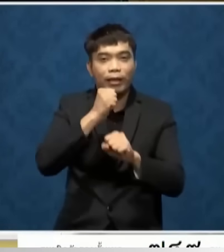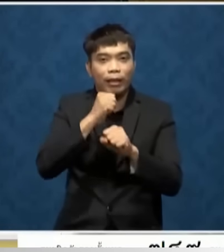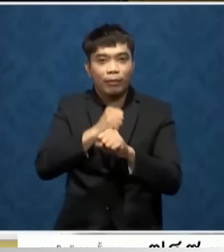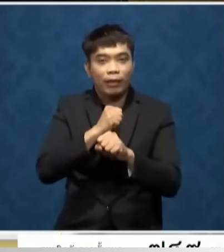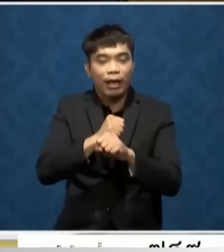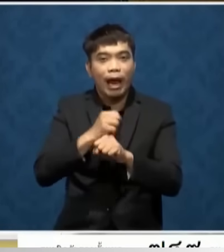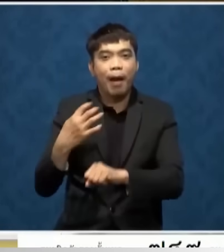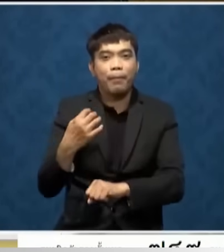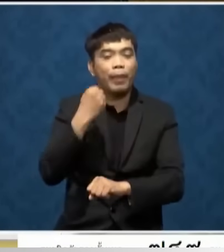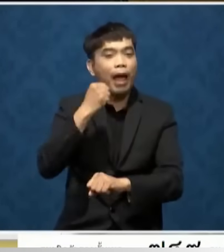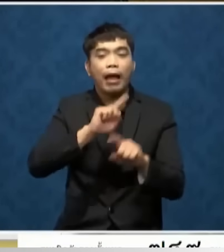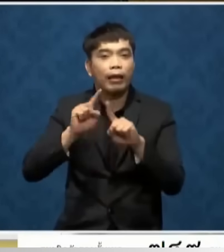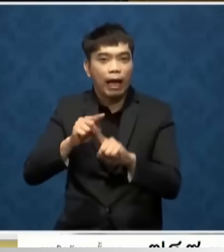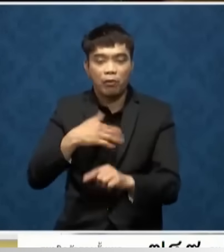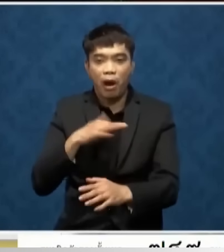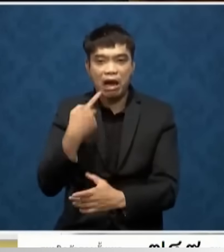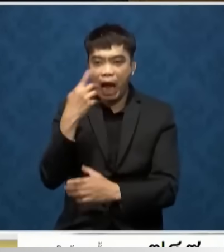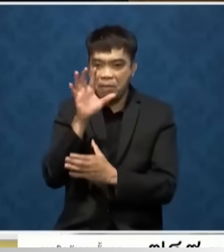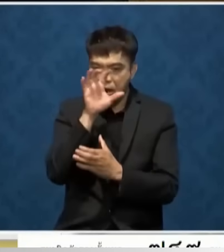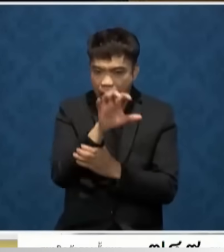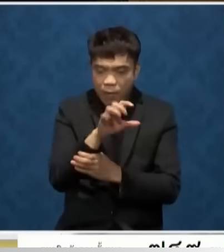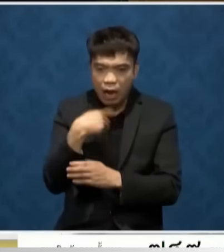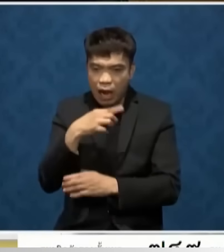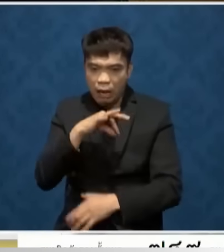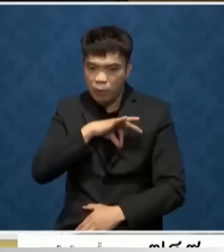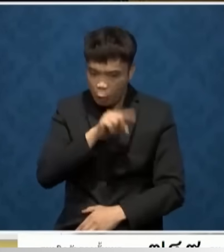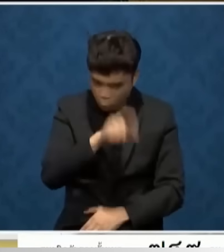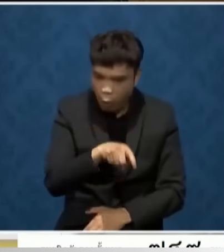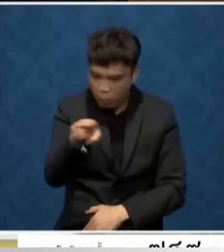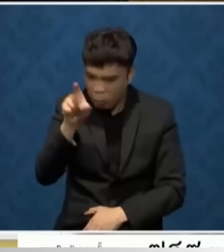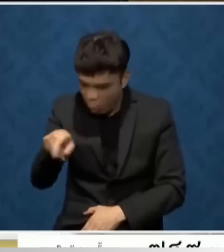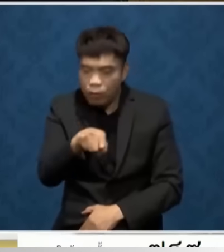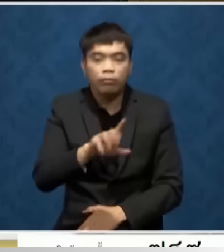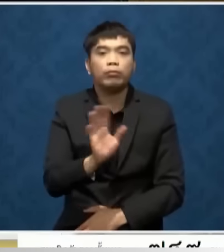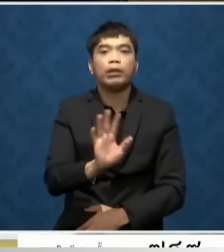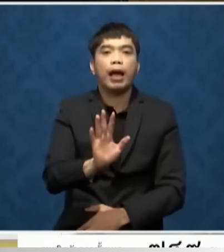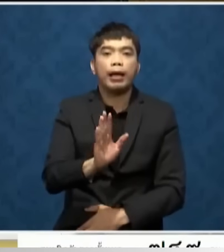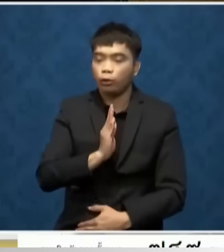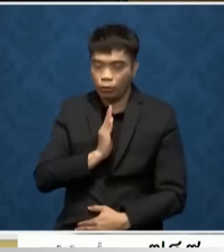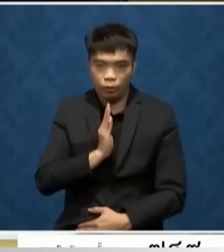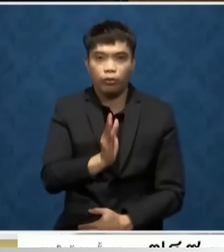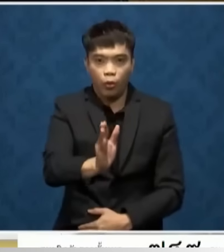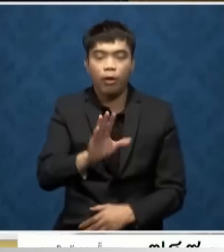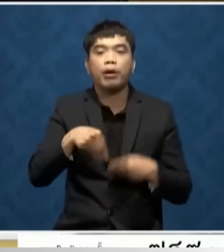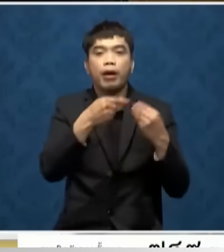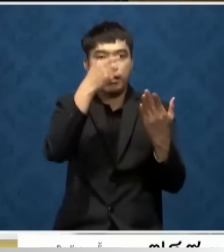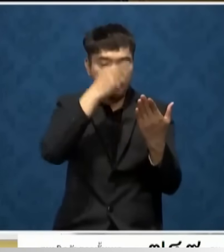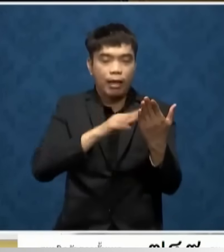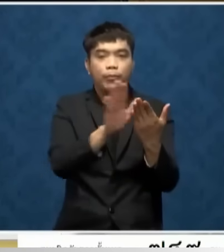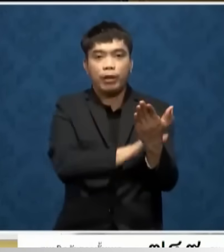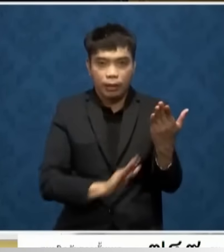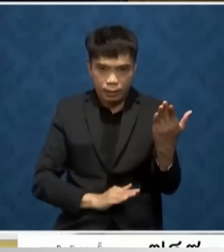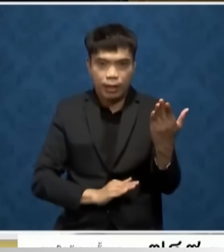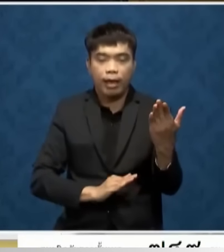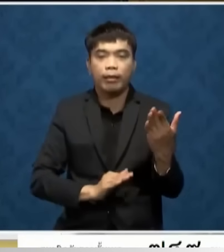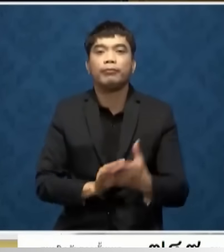ๆและจะต้องปฏิบัติหน้าที่ด้วยความซื่อสัตย์สุจริตเพื่อประโยชน์ส่วนรวมของประเทศชาติและความผ